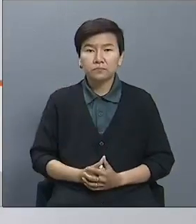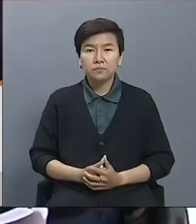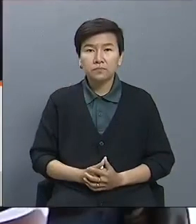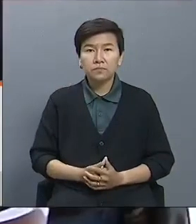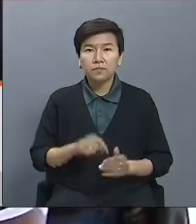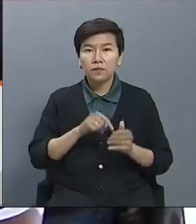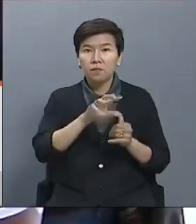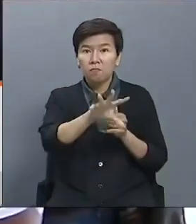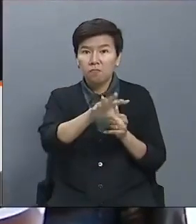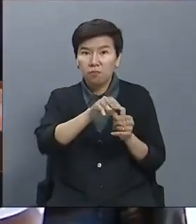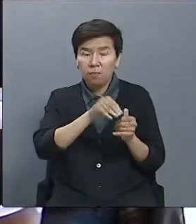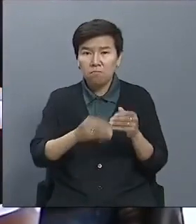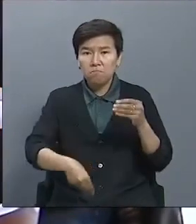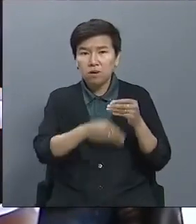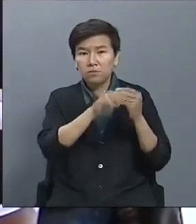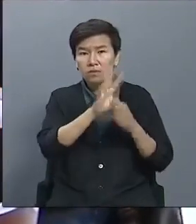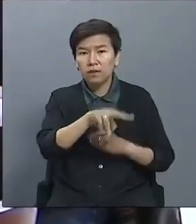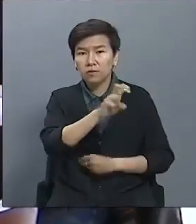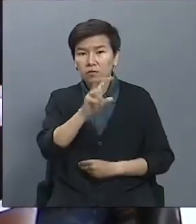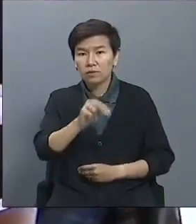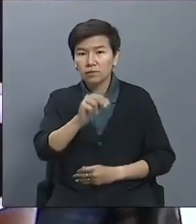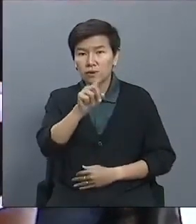คนขณะที่ยอดผู้ติดเชื้อเพิ่มเป็น4231